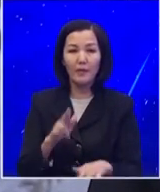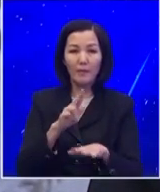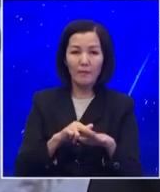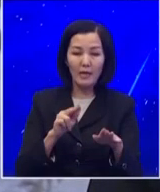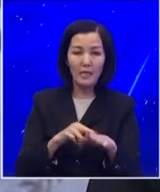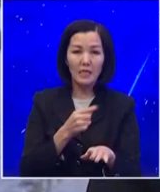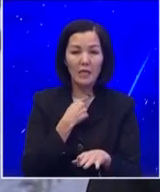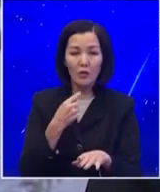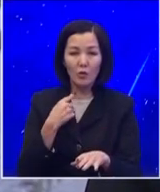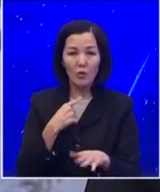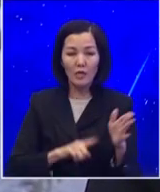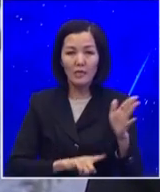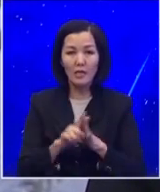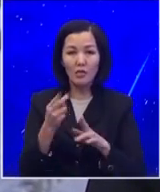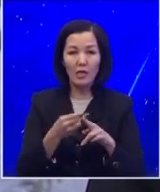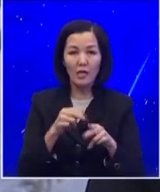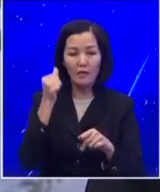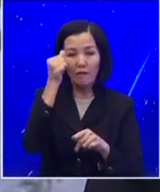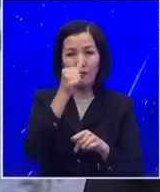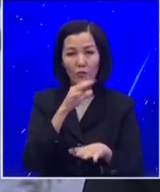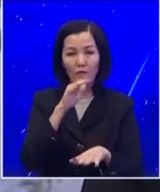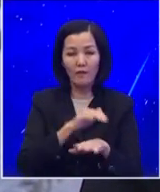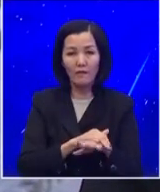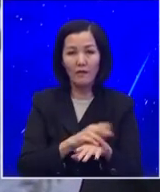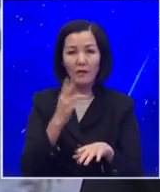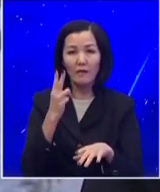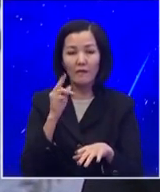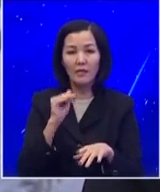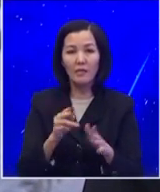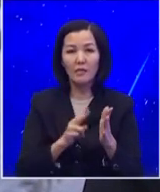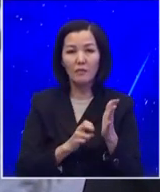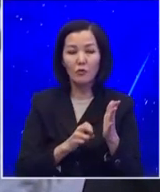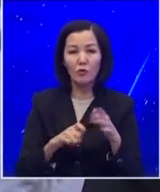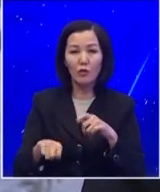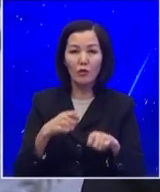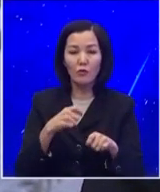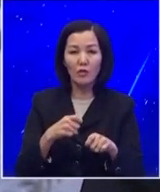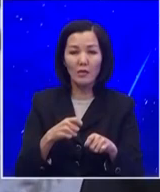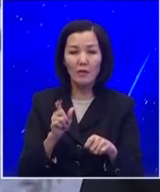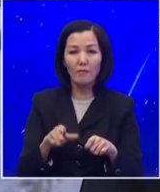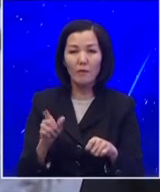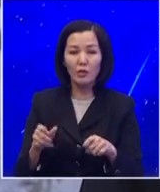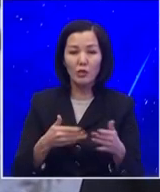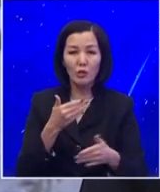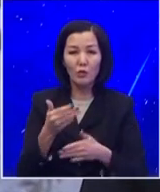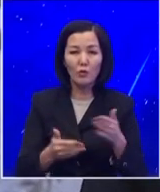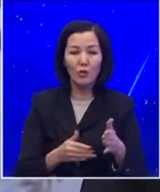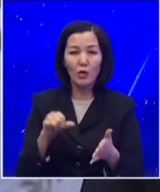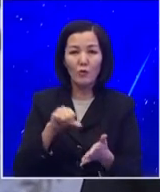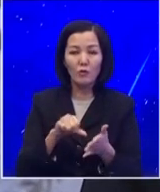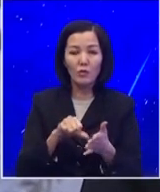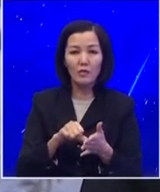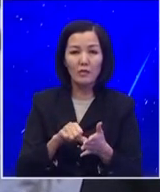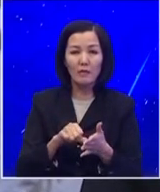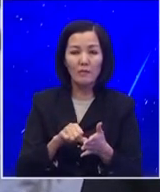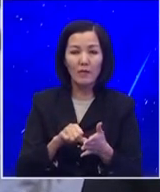города Талдыкурган с начала текущего года выявлено 2750 нарушений правил движения пешеходами и иными участниками дорожного